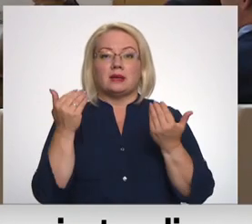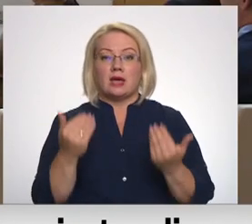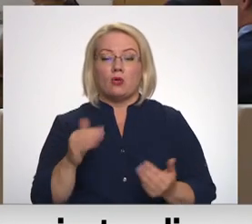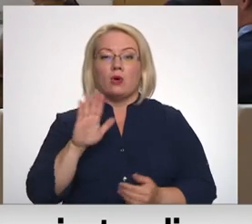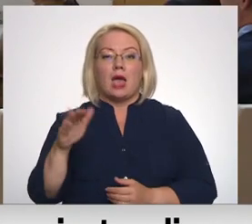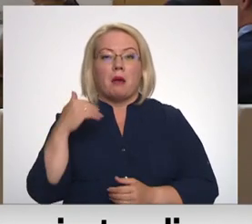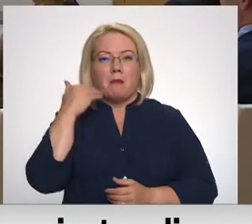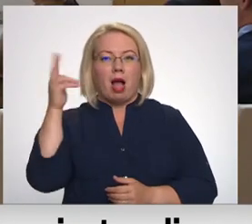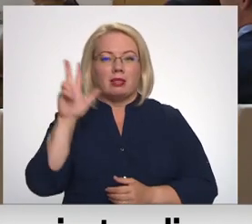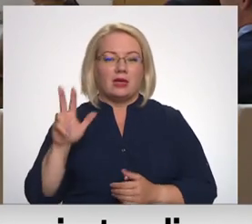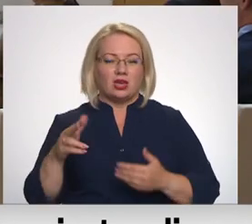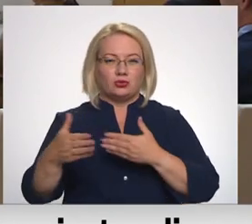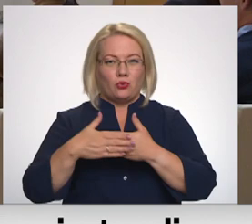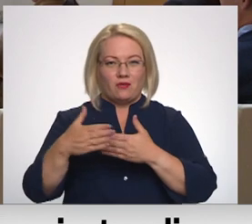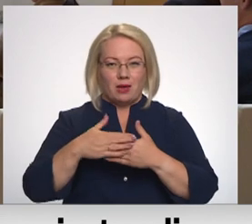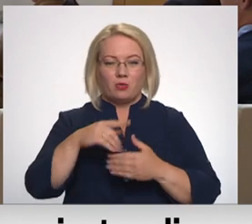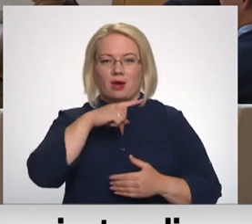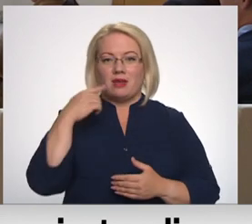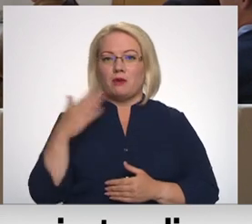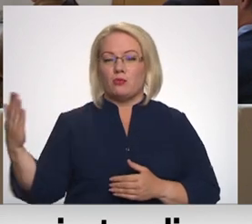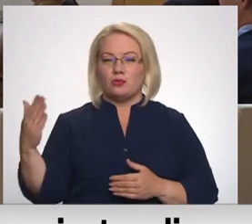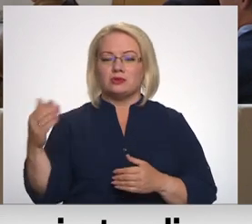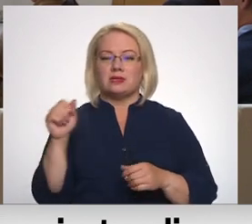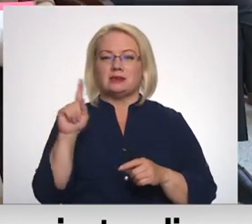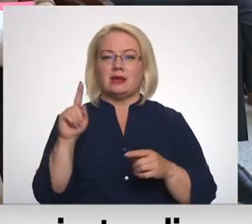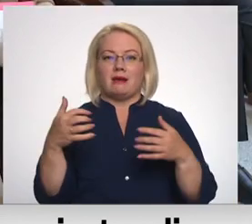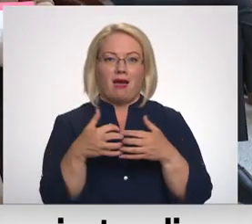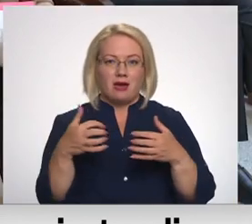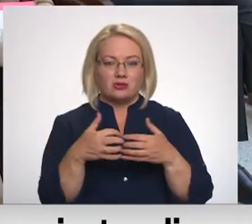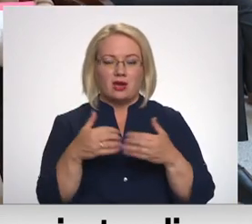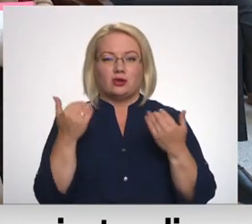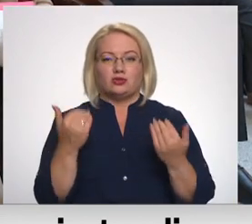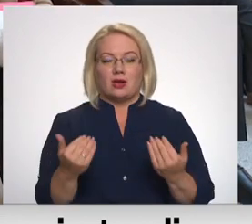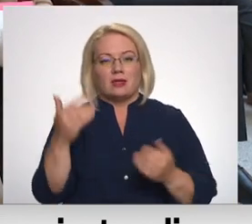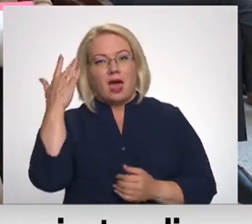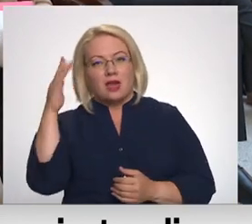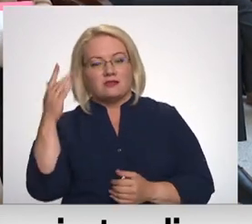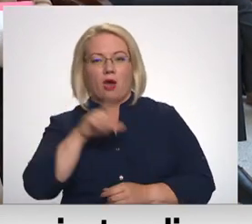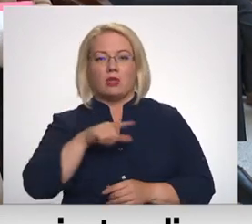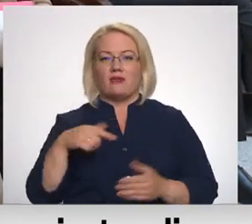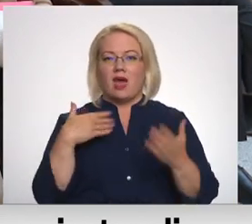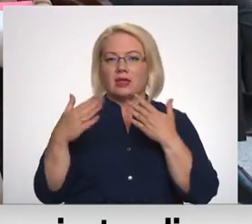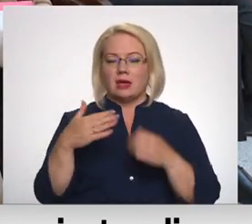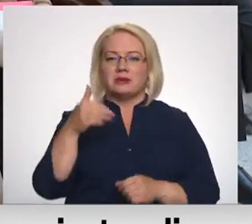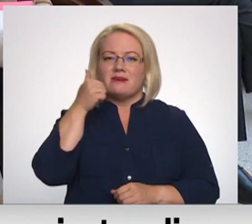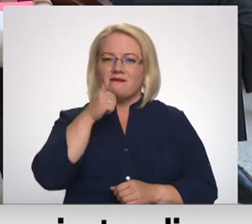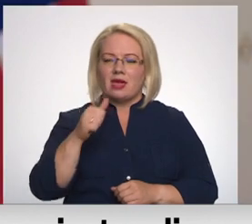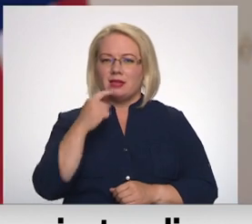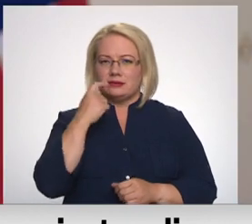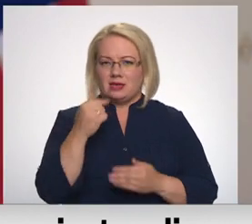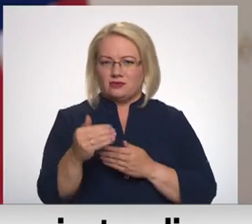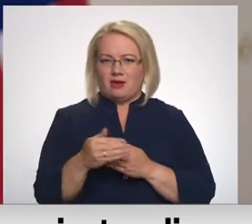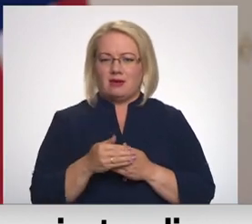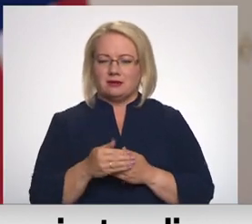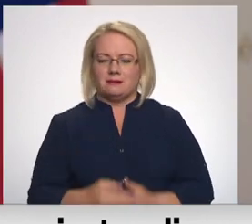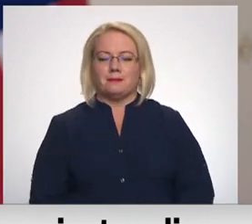Baltijas durvīm no Krievijas puses atkal klauvē kara ēna, šobrīd ASV un Latvijas attiecības kļūst vēl dziļākas.